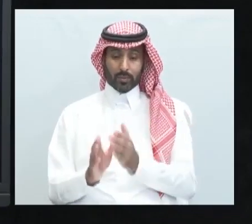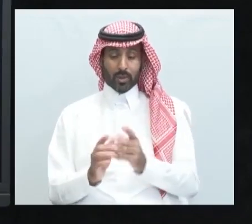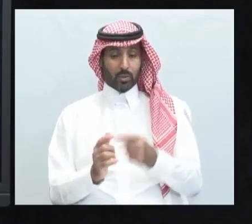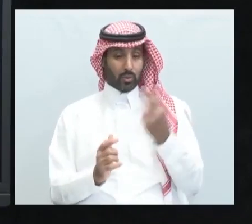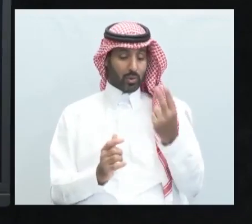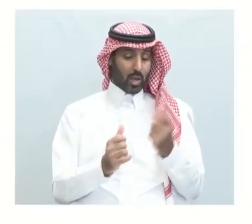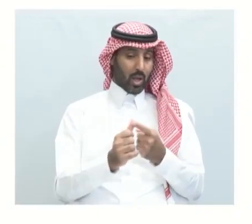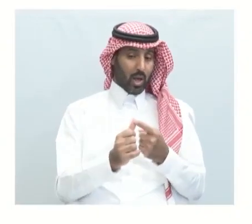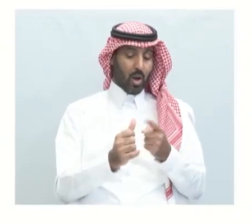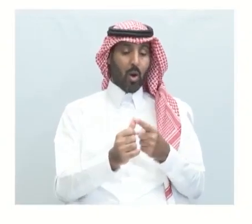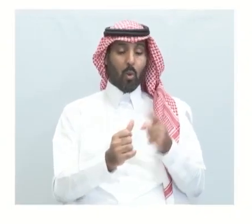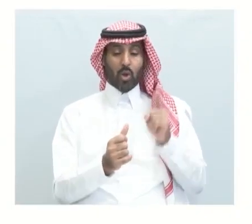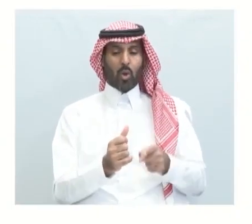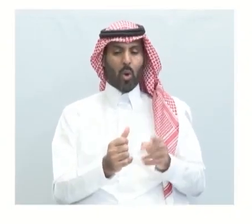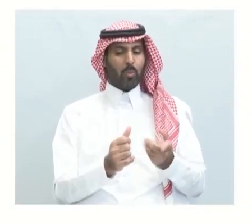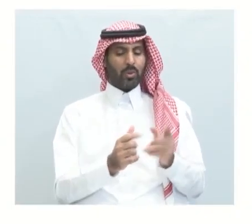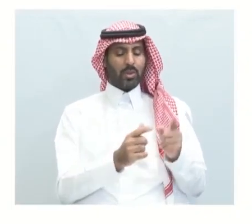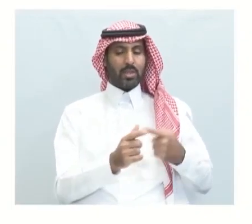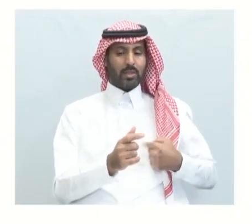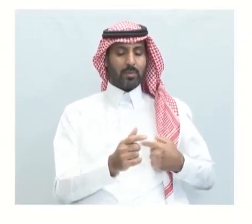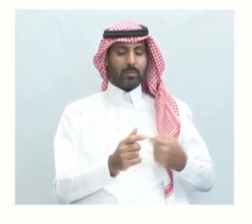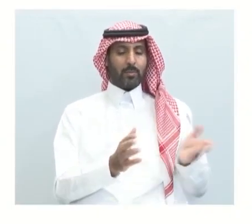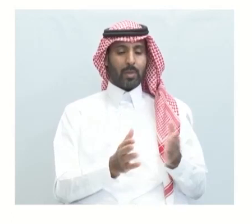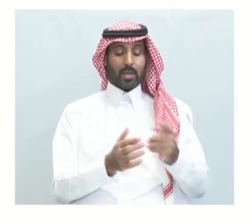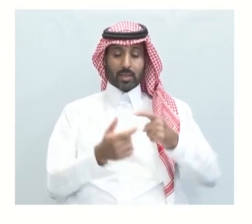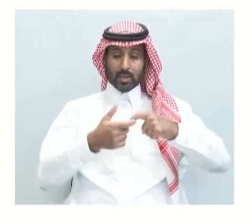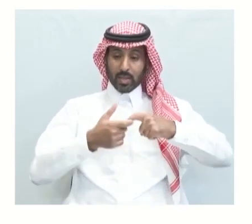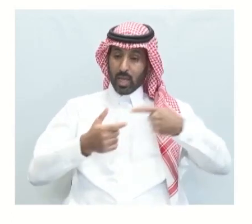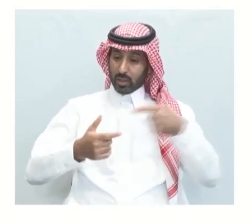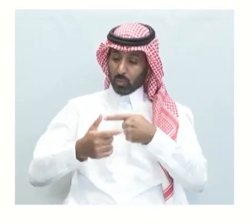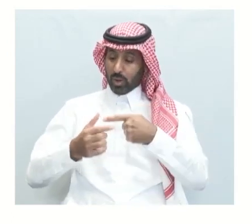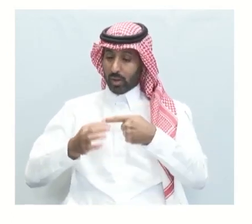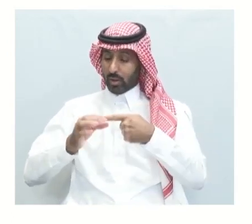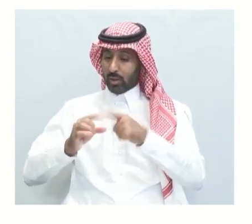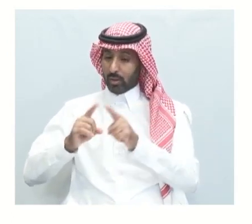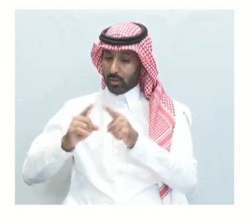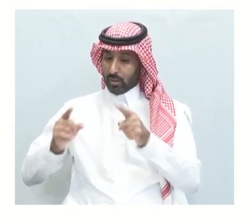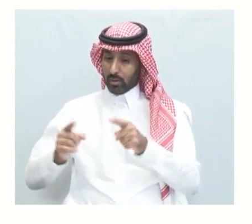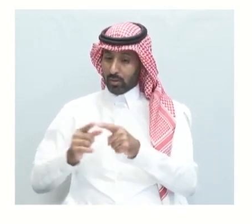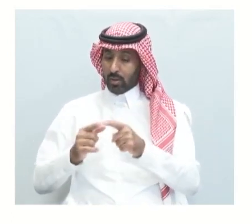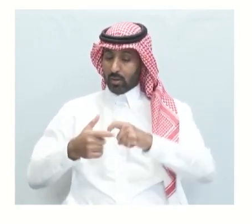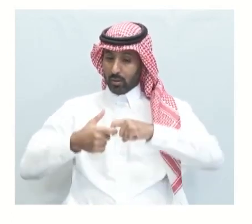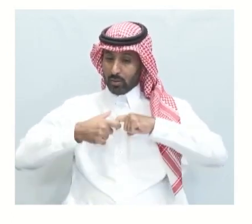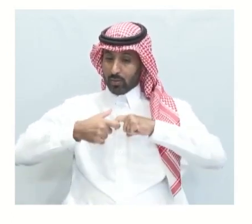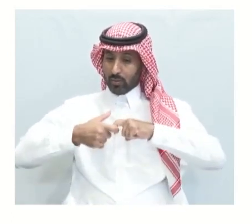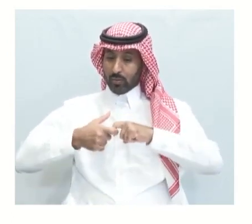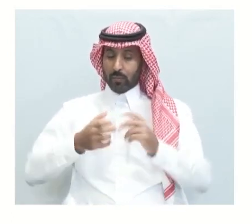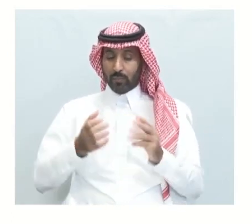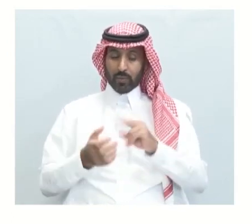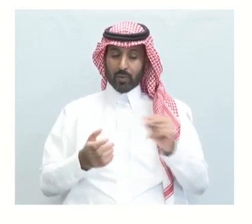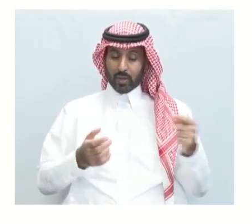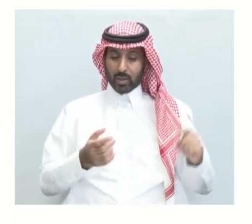جزئين هذا يسمى جزء البيانات وهذا يسمى البوينتر او العنوان المؤشر المؤشر هذا يربطني تجد نفس الرقم